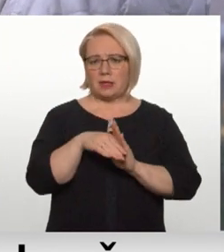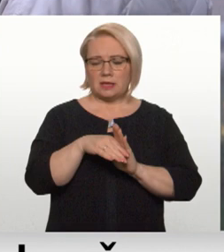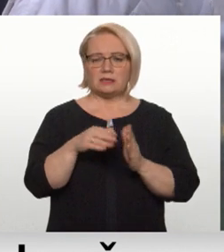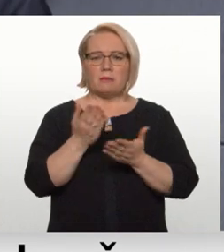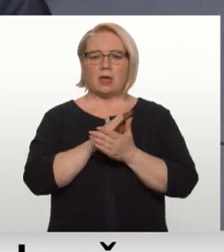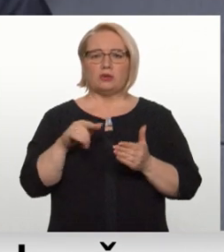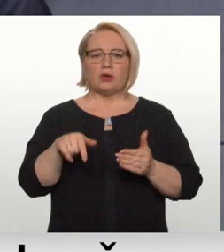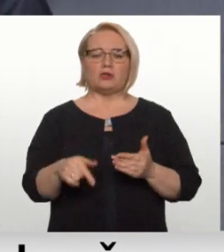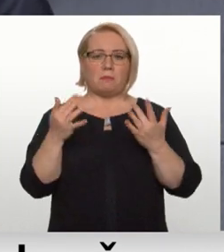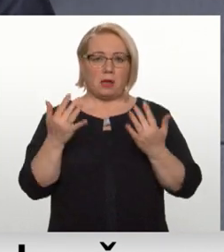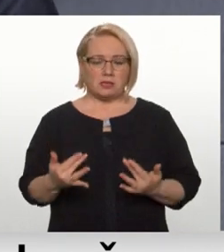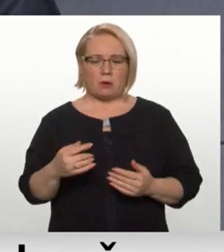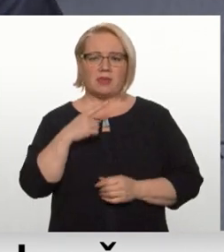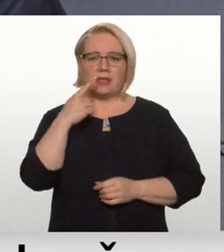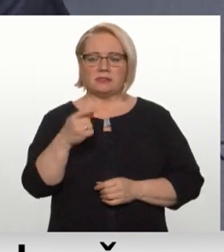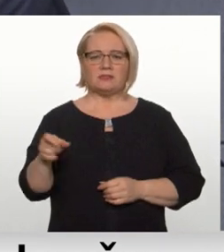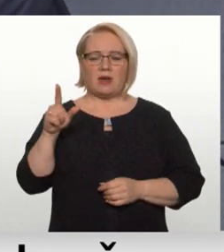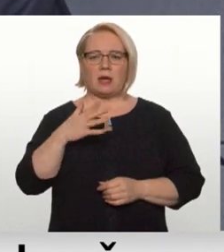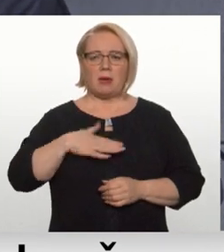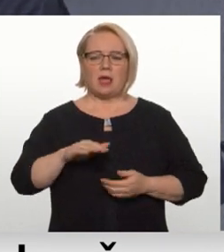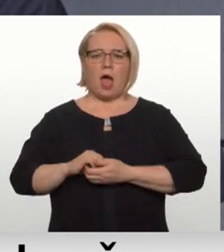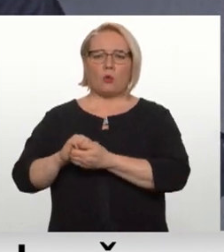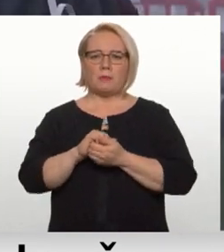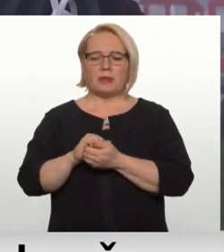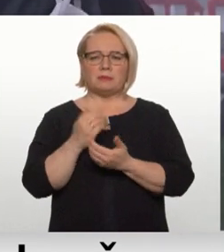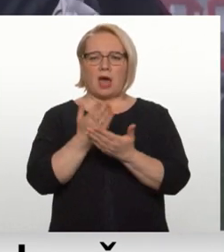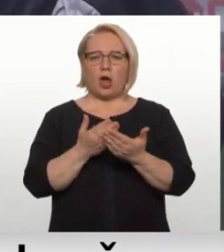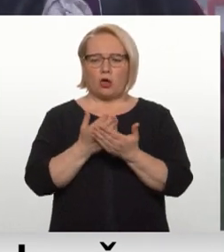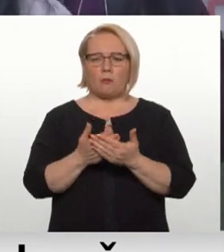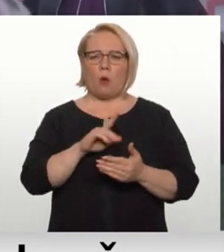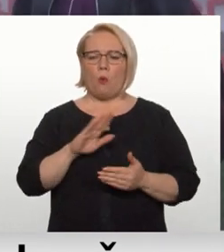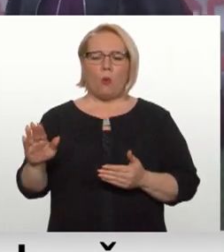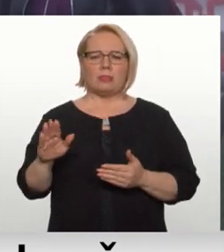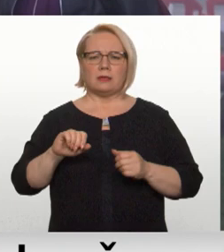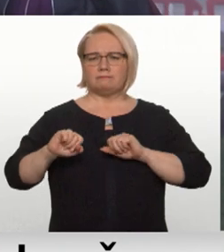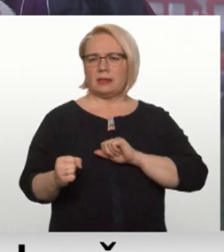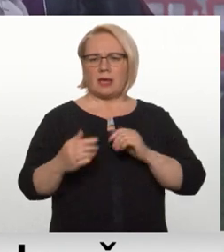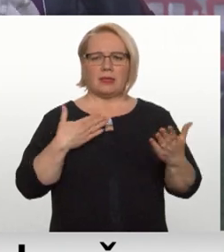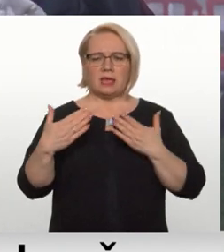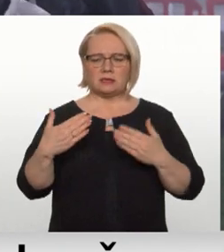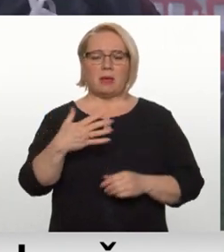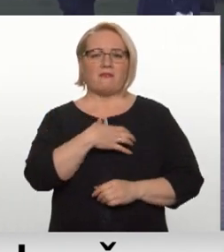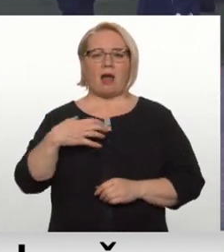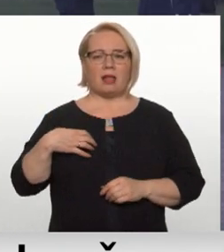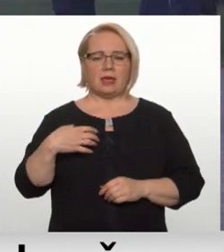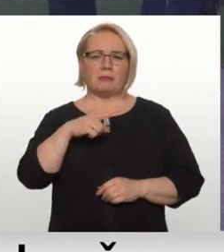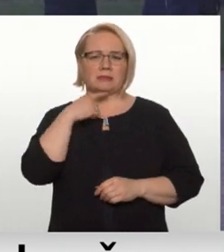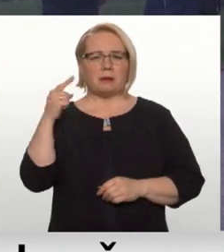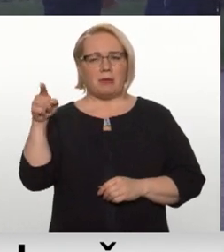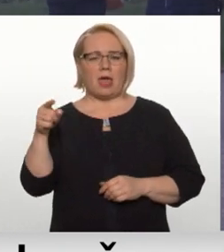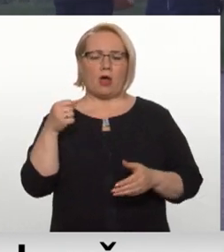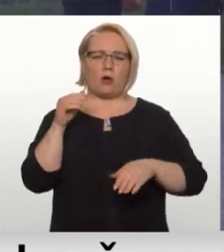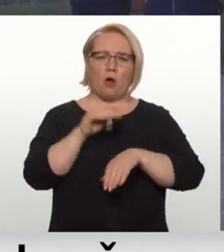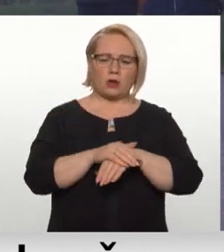viņa saka, visvairāk patikuši arodbiedrības argumenti un nesatricināmā attieksme, bet no valdības gaidījusi vairāk konkrētības, ne tikai